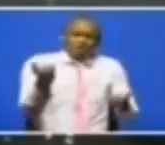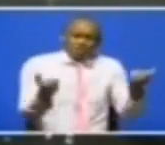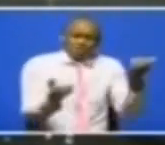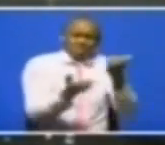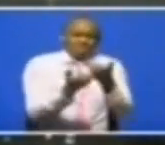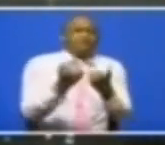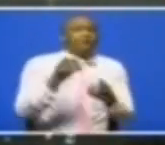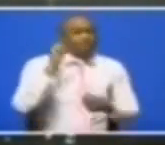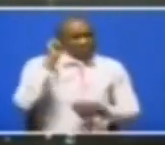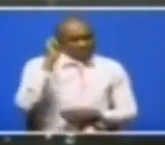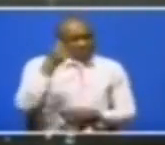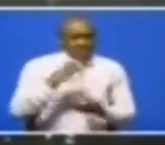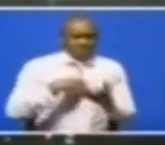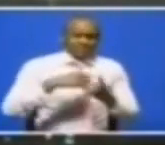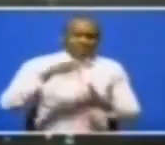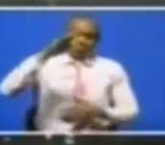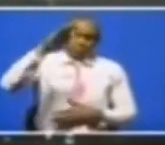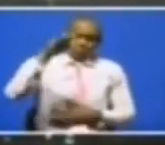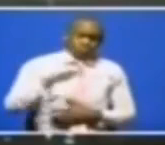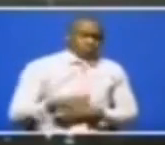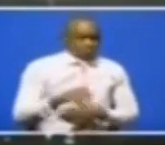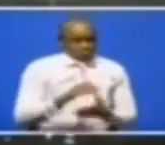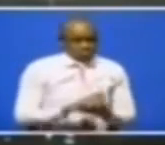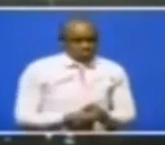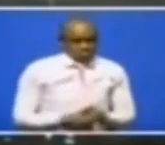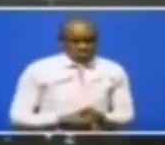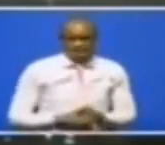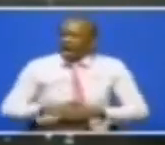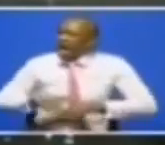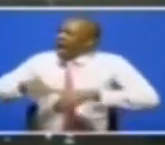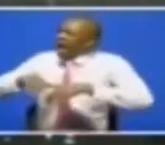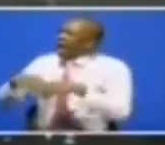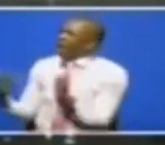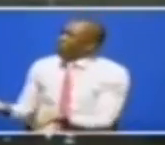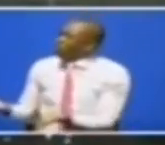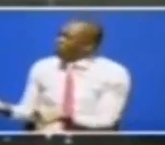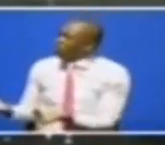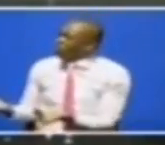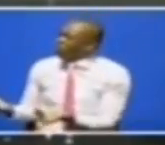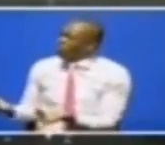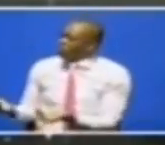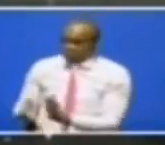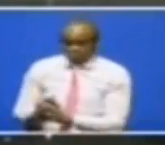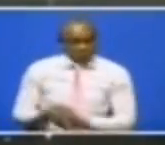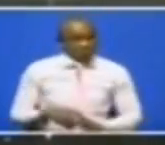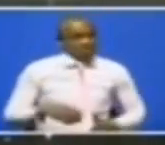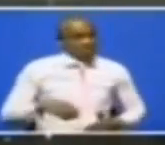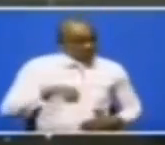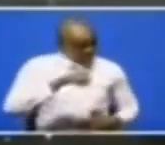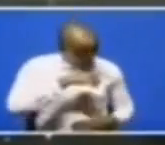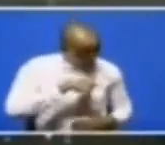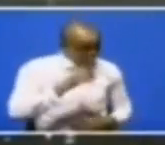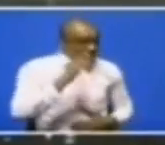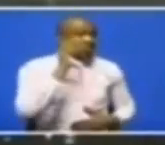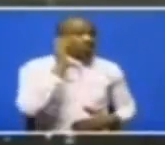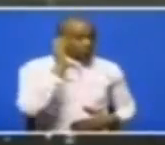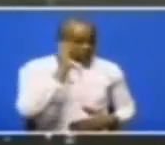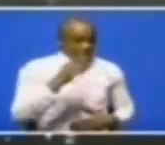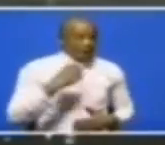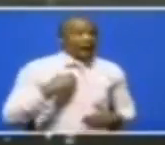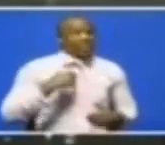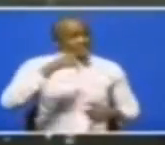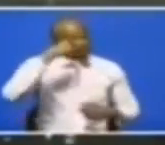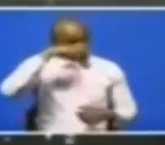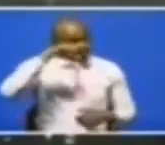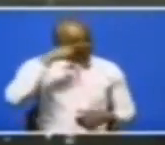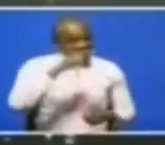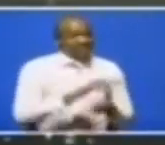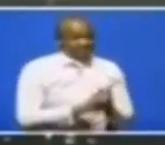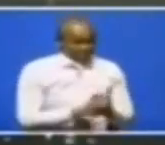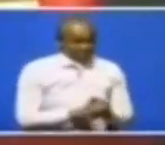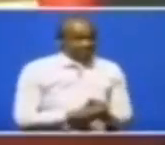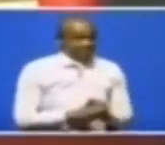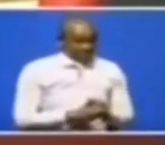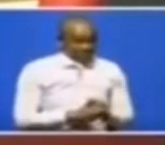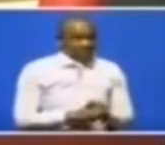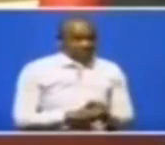Mkenya kushuka. Kwa njia gani? Tuta tuna policy